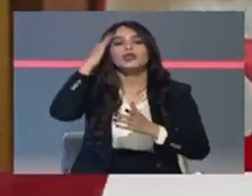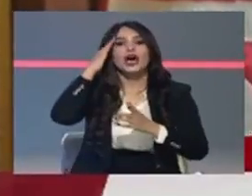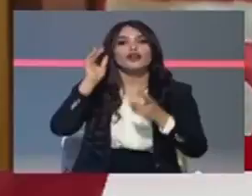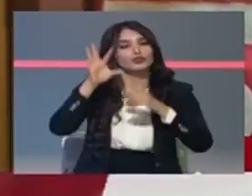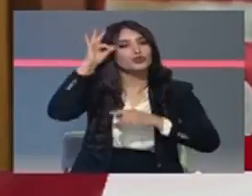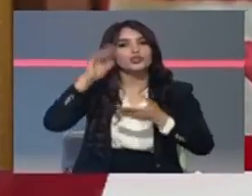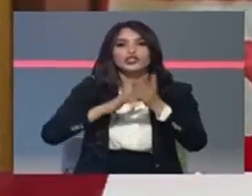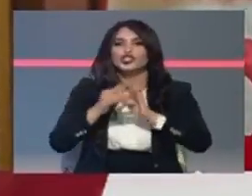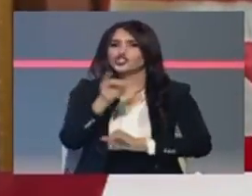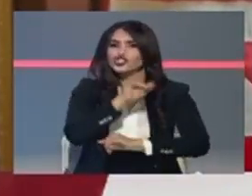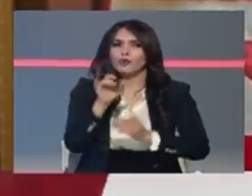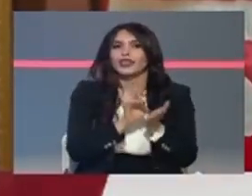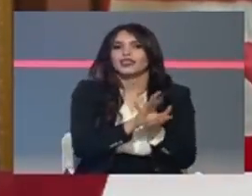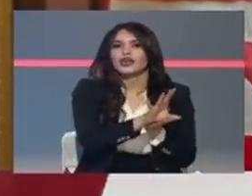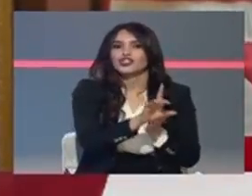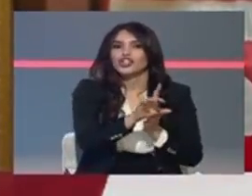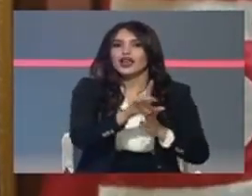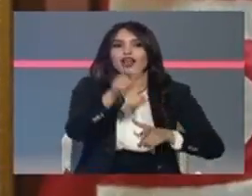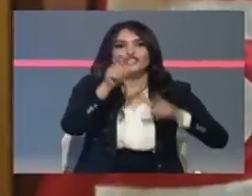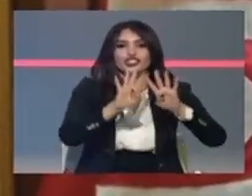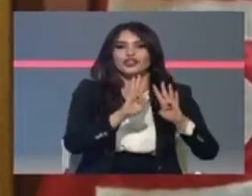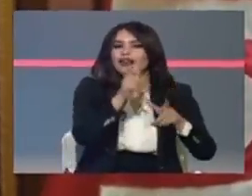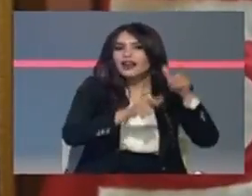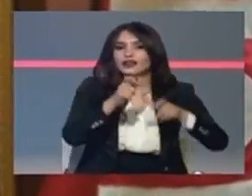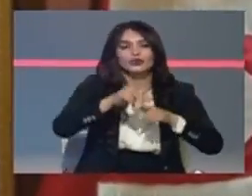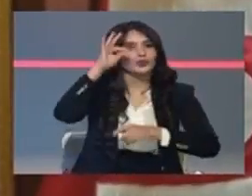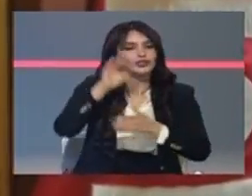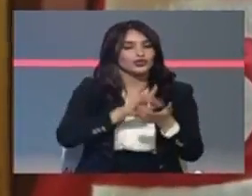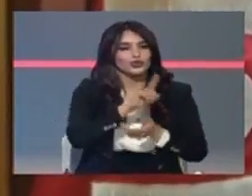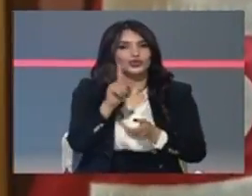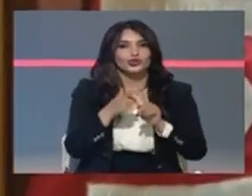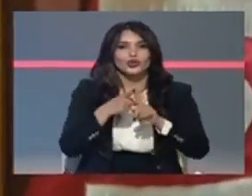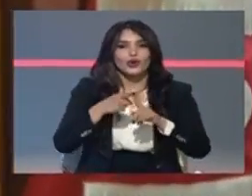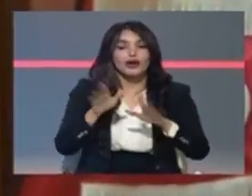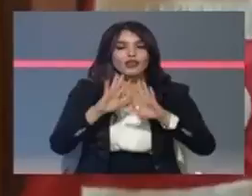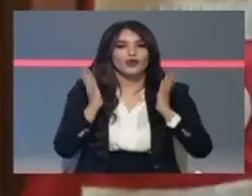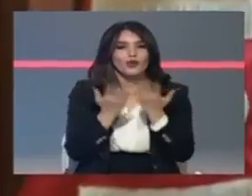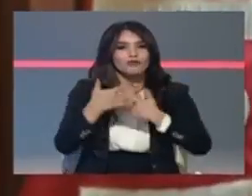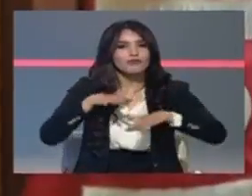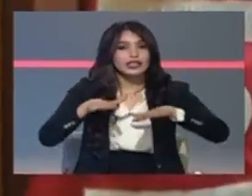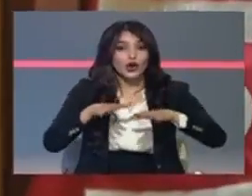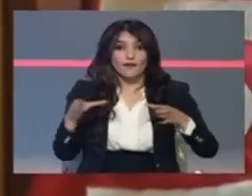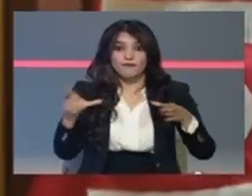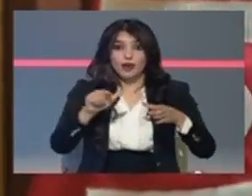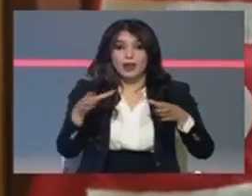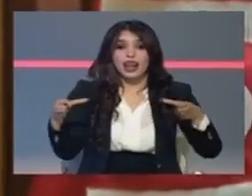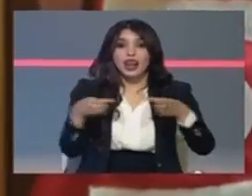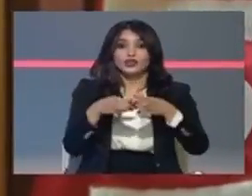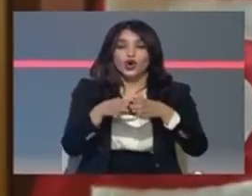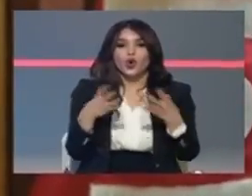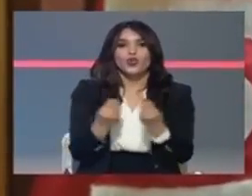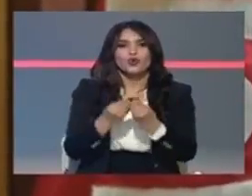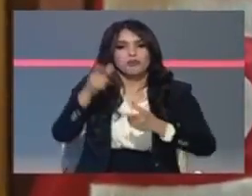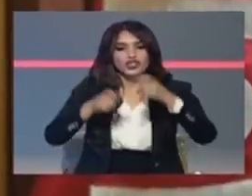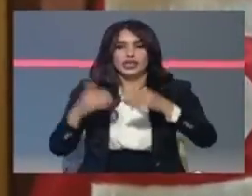وحش أولادها ومثل وحش أبنائها، لهالسبب هذا في إطار لوجستيكي تعملت اللجنة بحضور مختلف